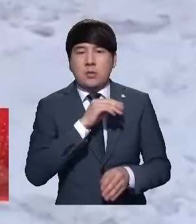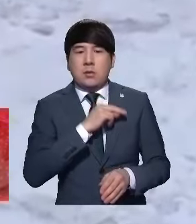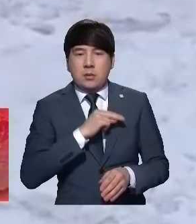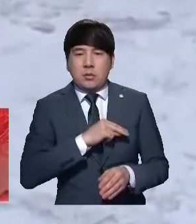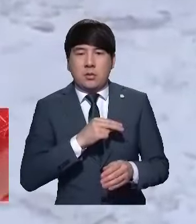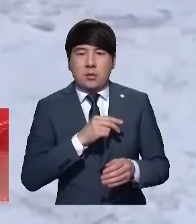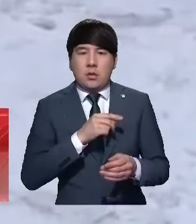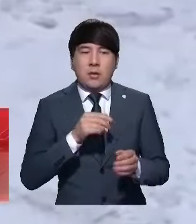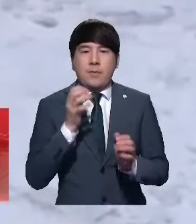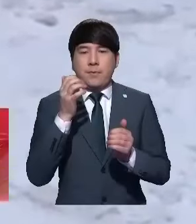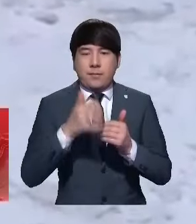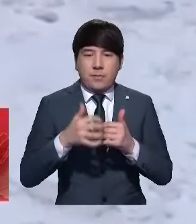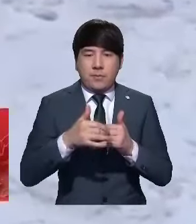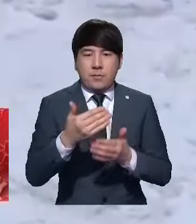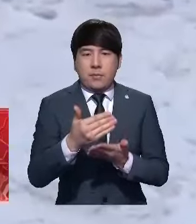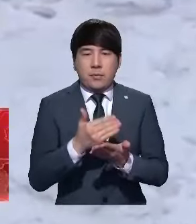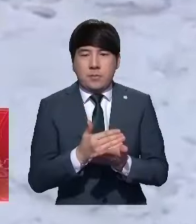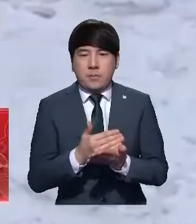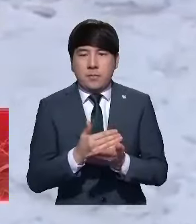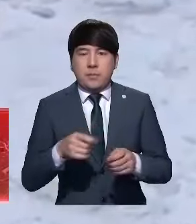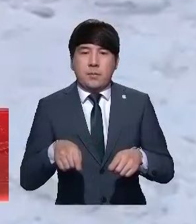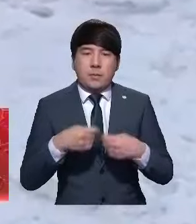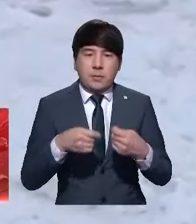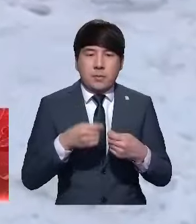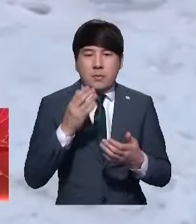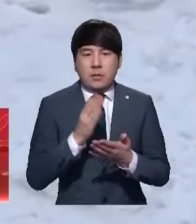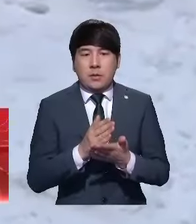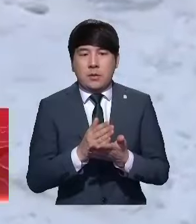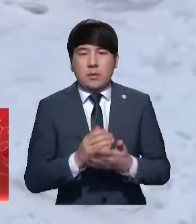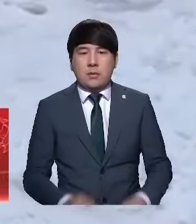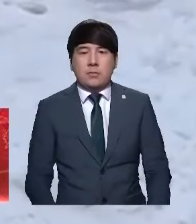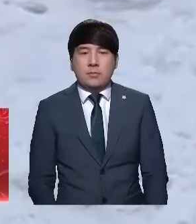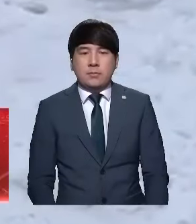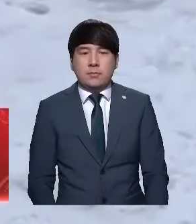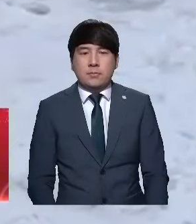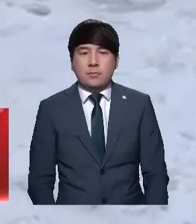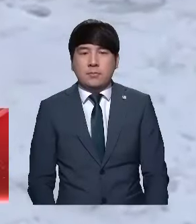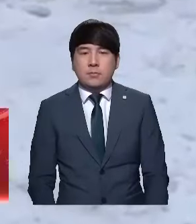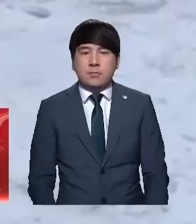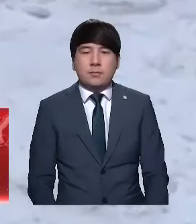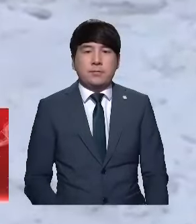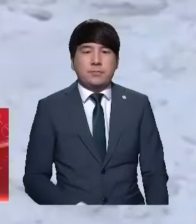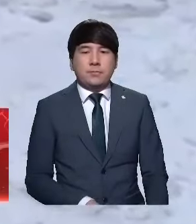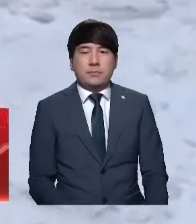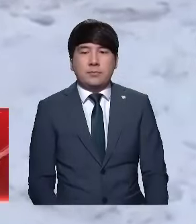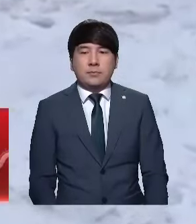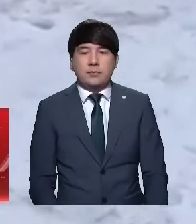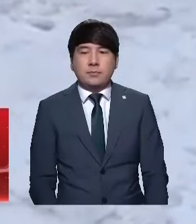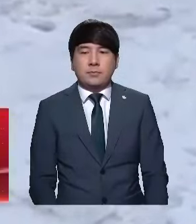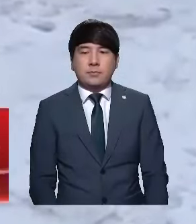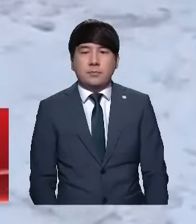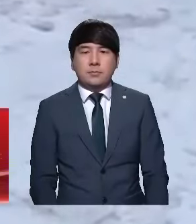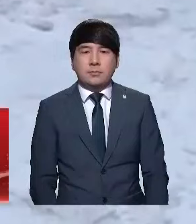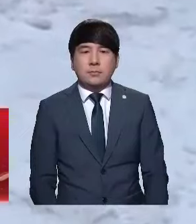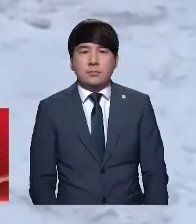Және арасында әлінге дейін бұзылып тұрған жүк көліктері бар. Шамамен 50 шақты. Оларға да